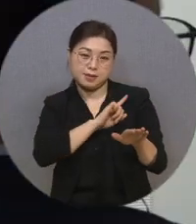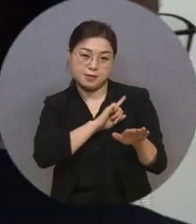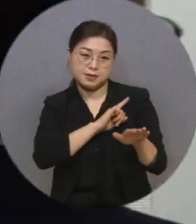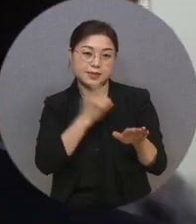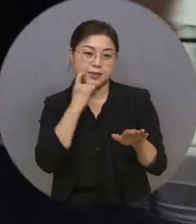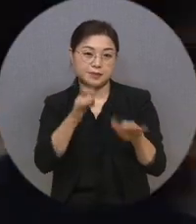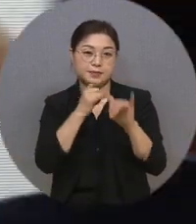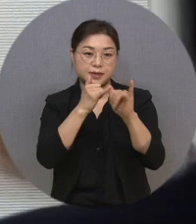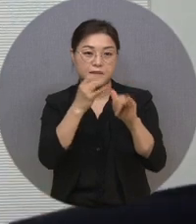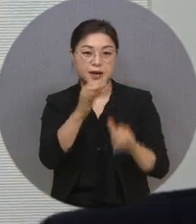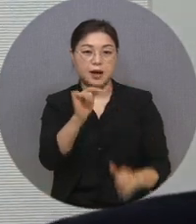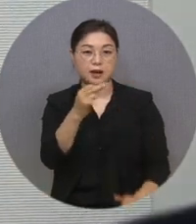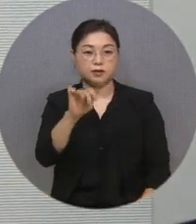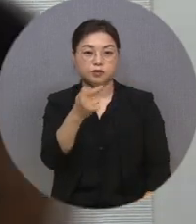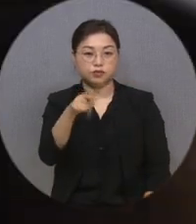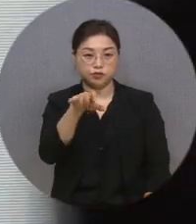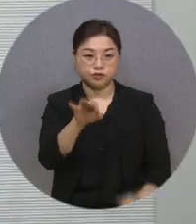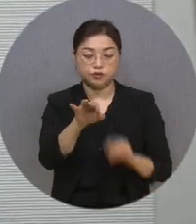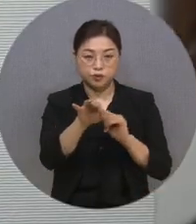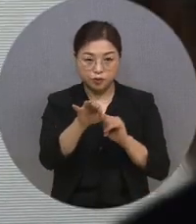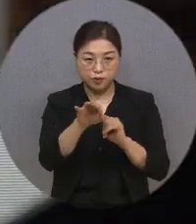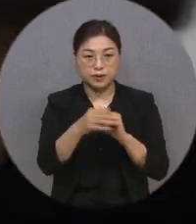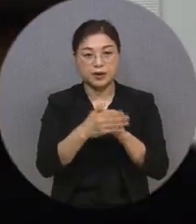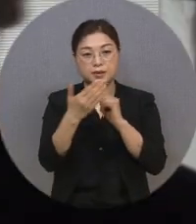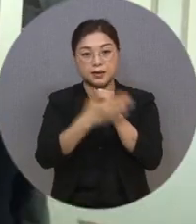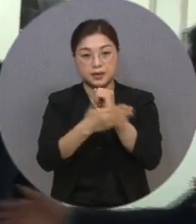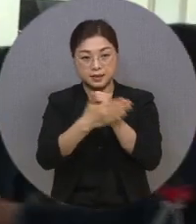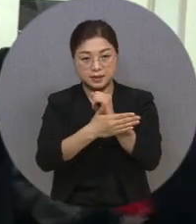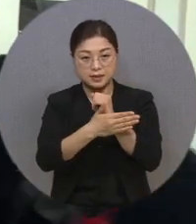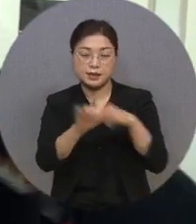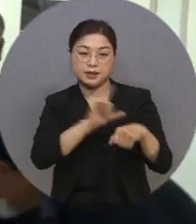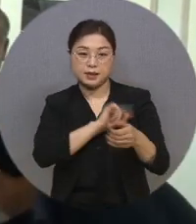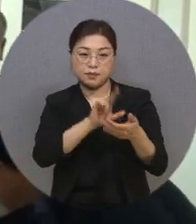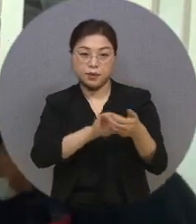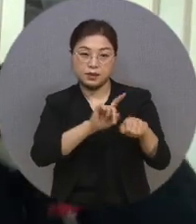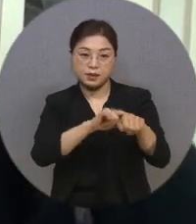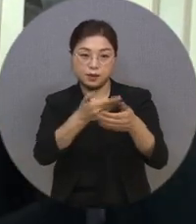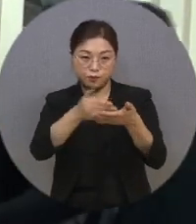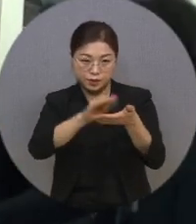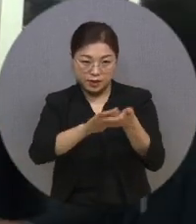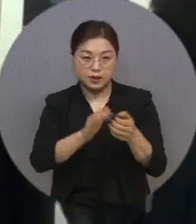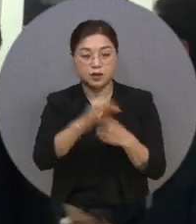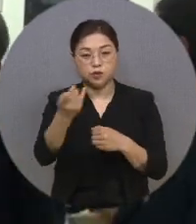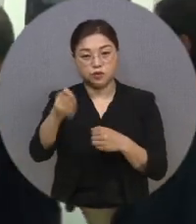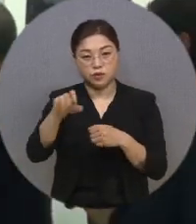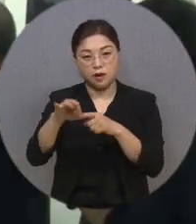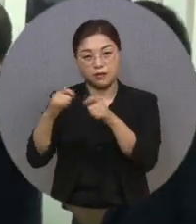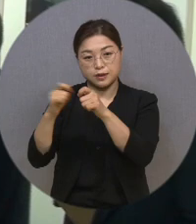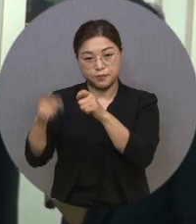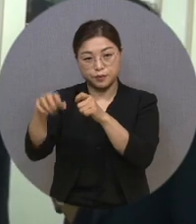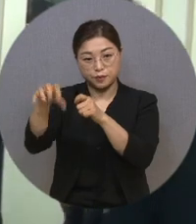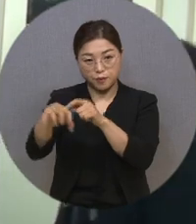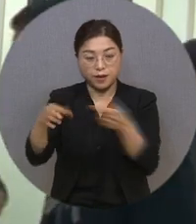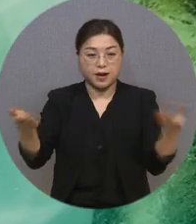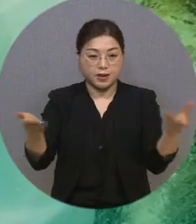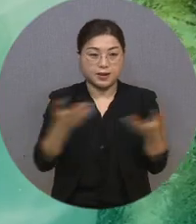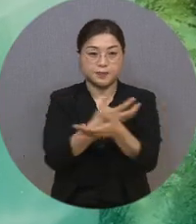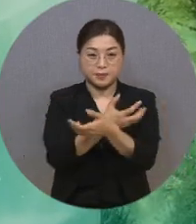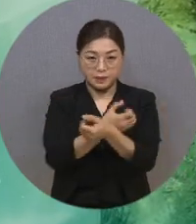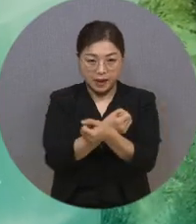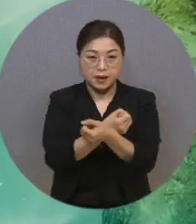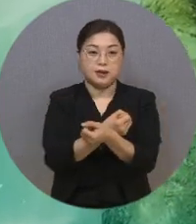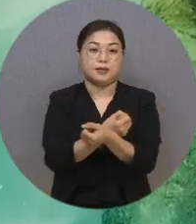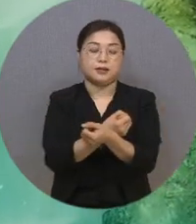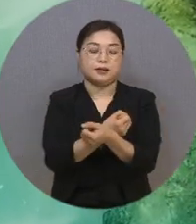금상은 안순용의 작품 시계수리가 차지했습니다. 또한 통영 지부와의 업무 협약 진행으로